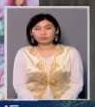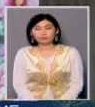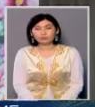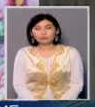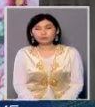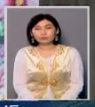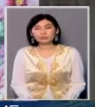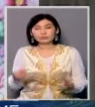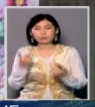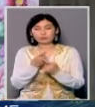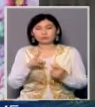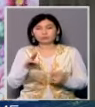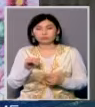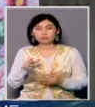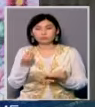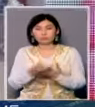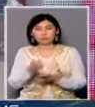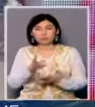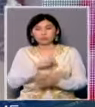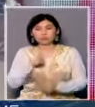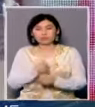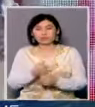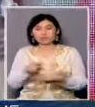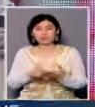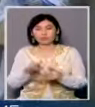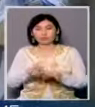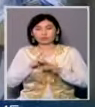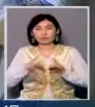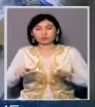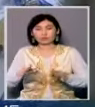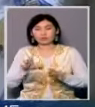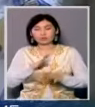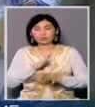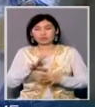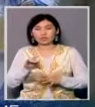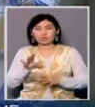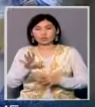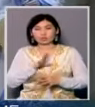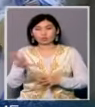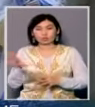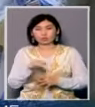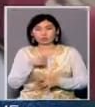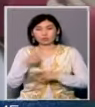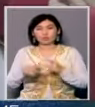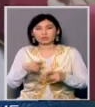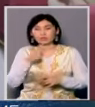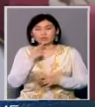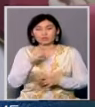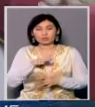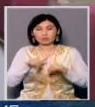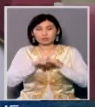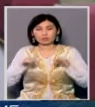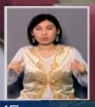Продолжается популяризация национальных ценностей. Главная цель мероприятия – повышение духа нации, формирование культуры и речи,